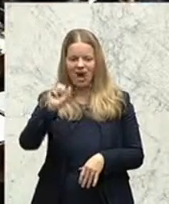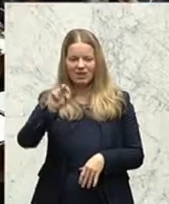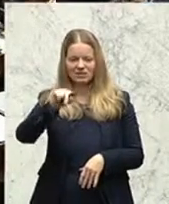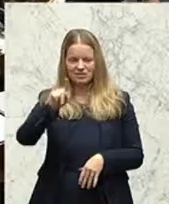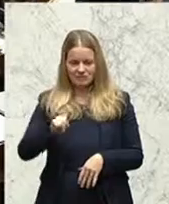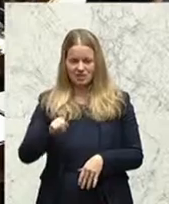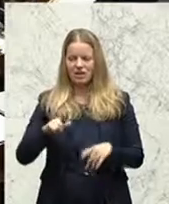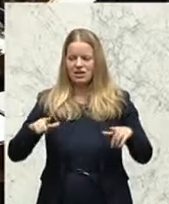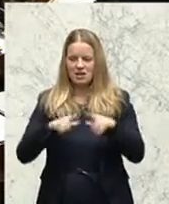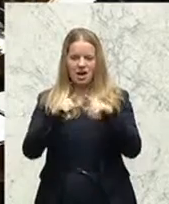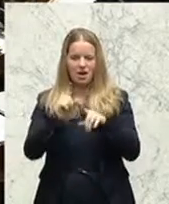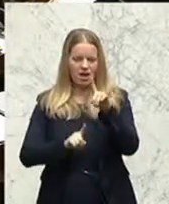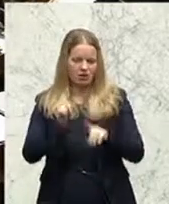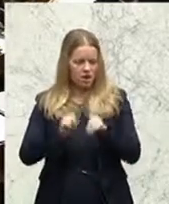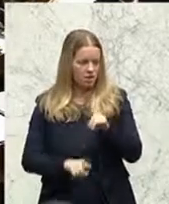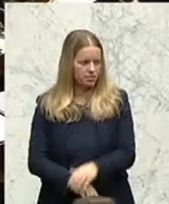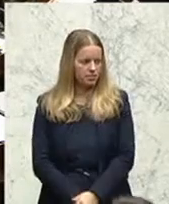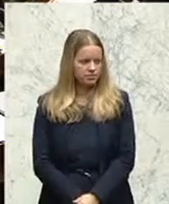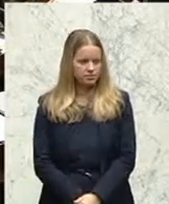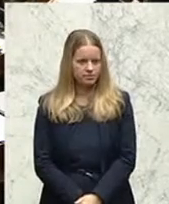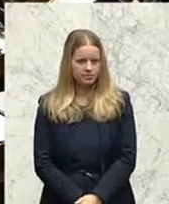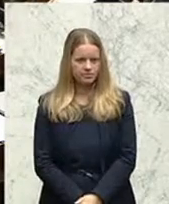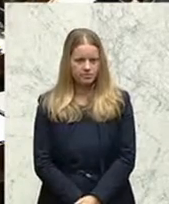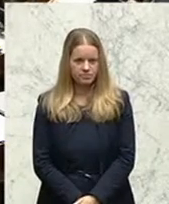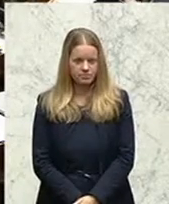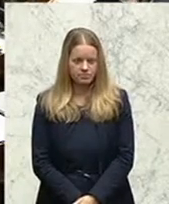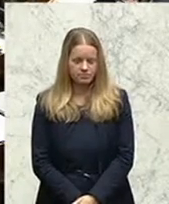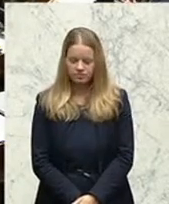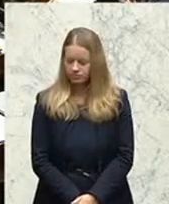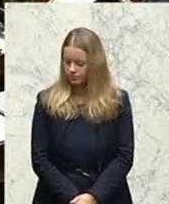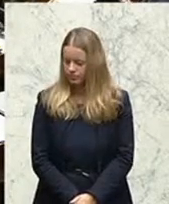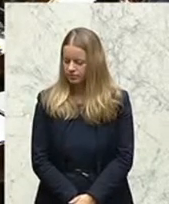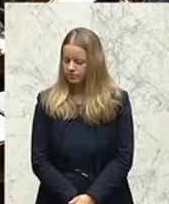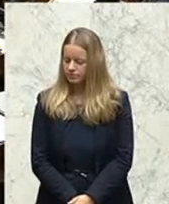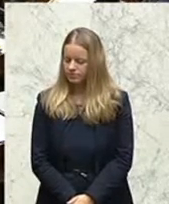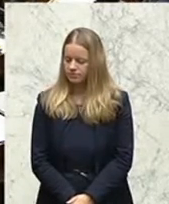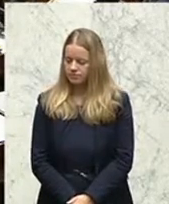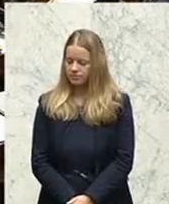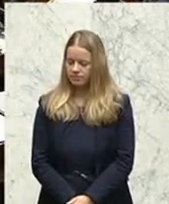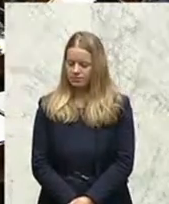Transparenz und Ersparnisse für die Unternehmen bringe das Normengesetz 2016, sagt Angelika Winzig von der ÖVP.